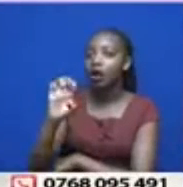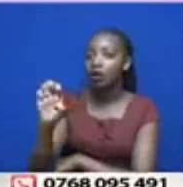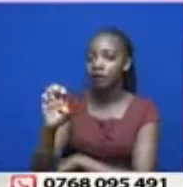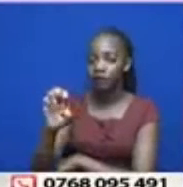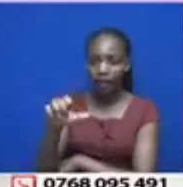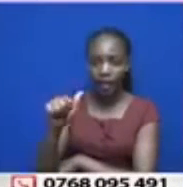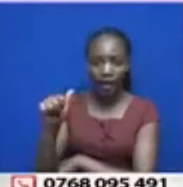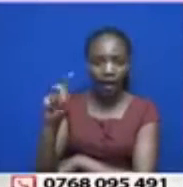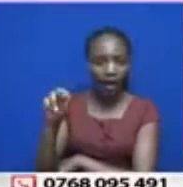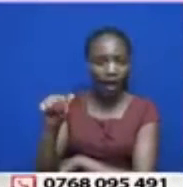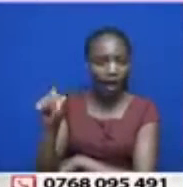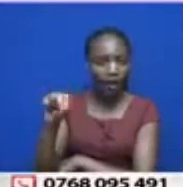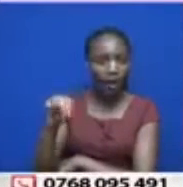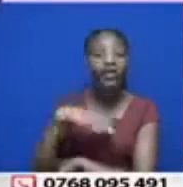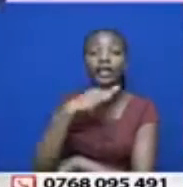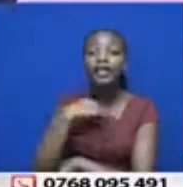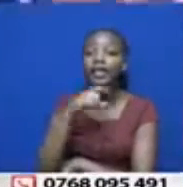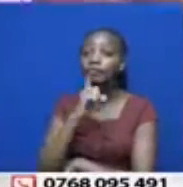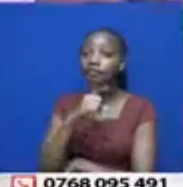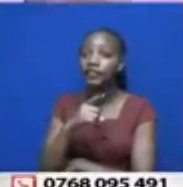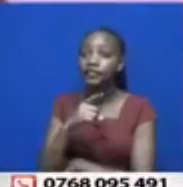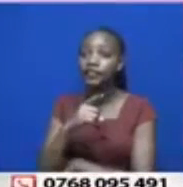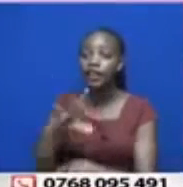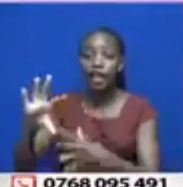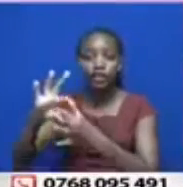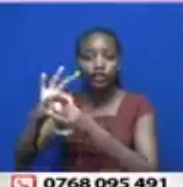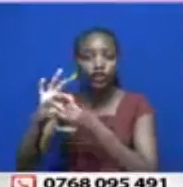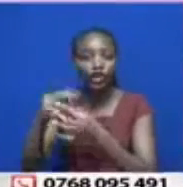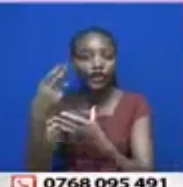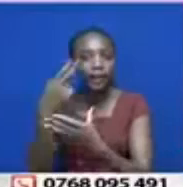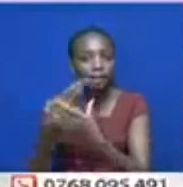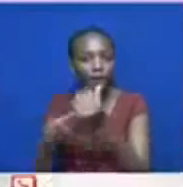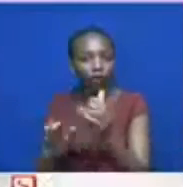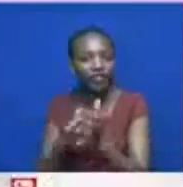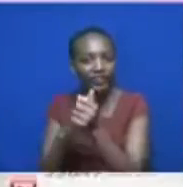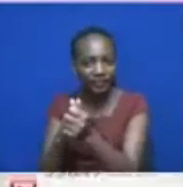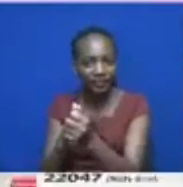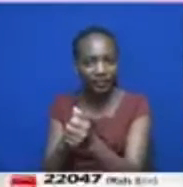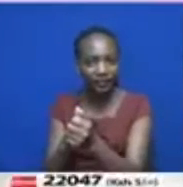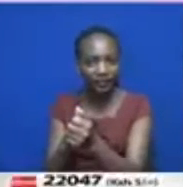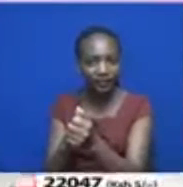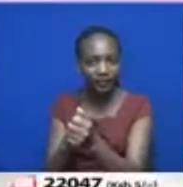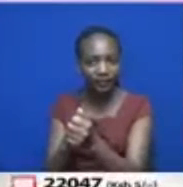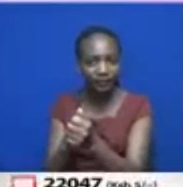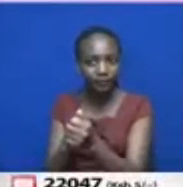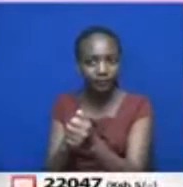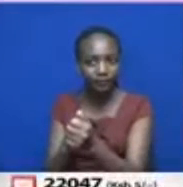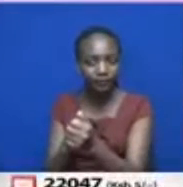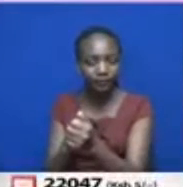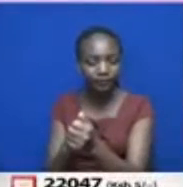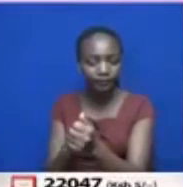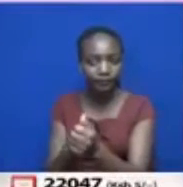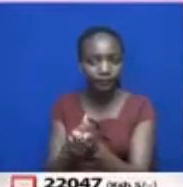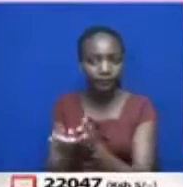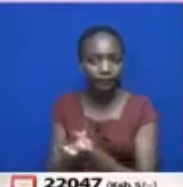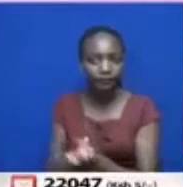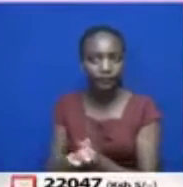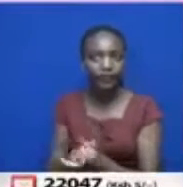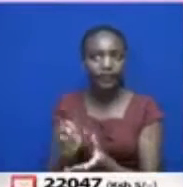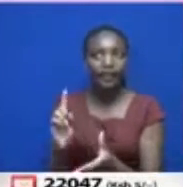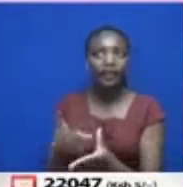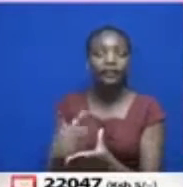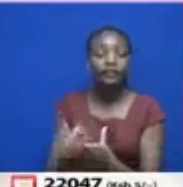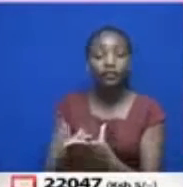alilazimika kujumuisha Raila Odinga moja kwa moja na Mheshimiwa Mwai Kibaki moja kwa moja, ndipo alipopata mwafaka. Kwa hivyo hiyo ni